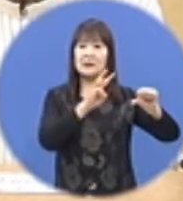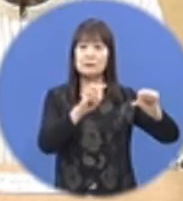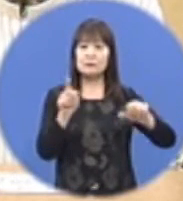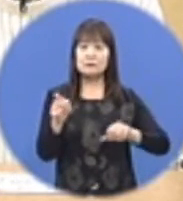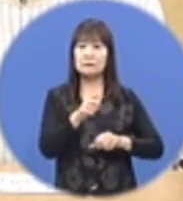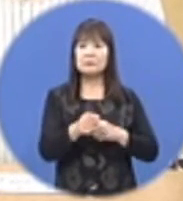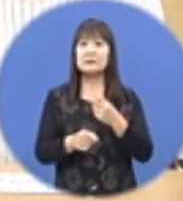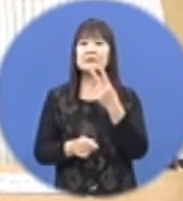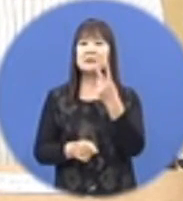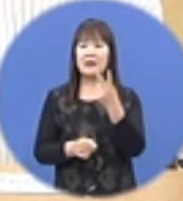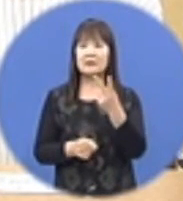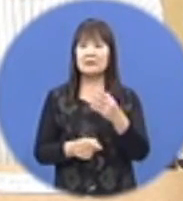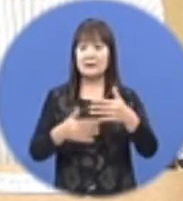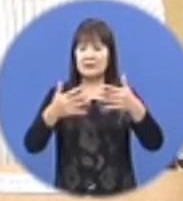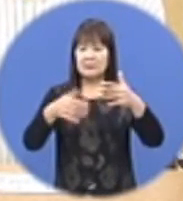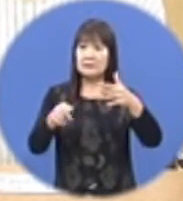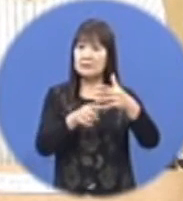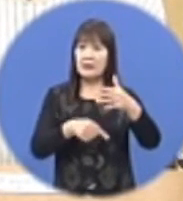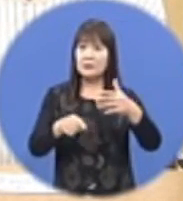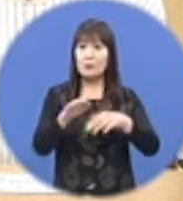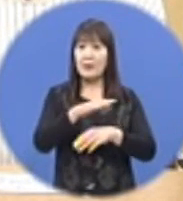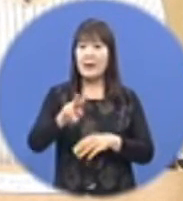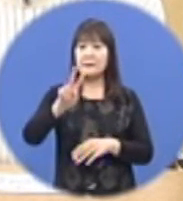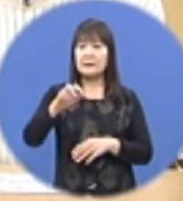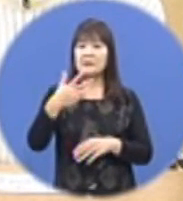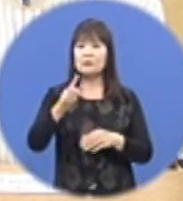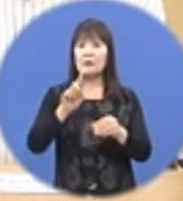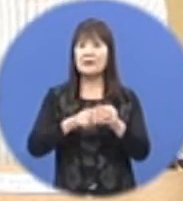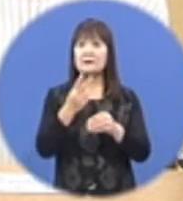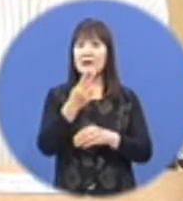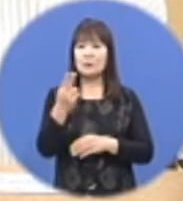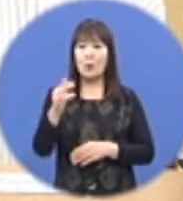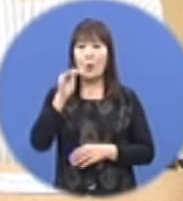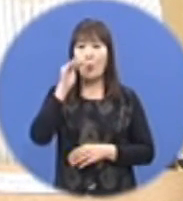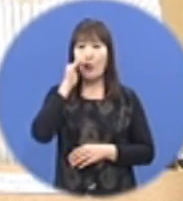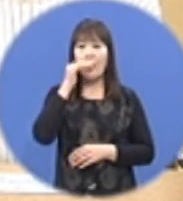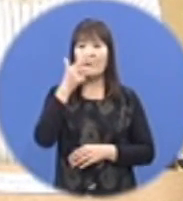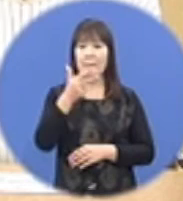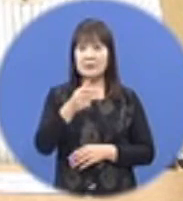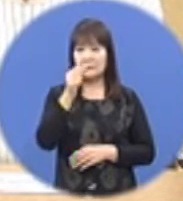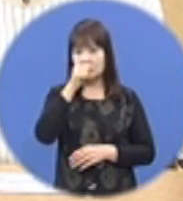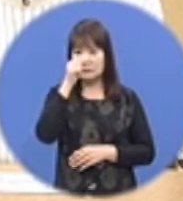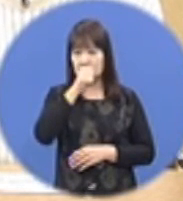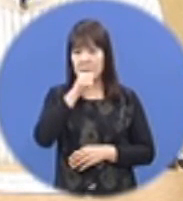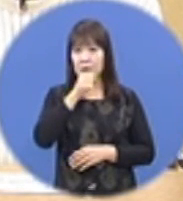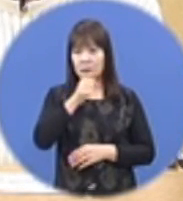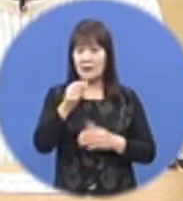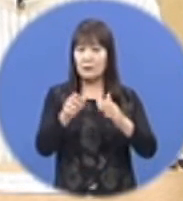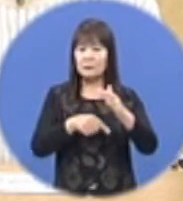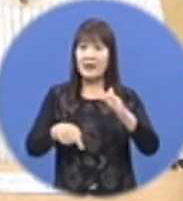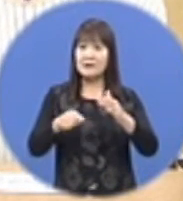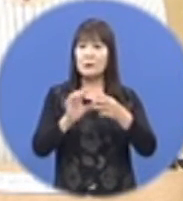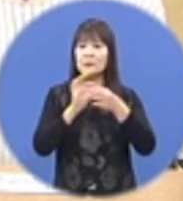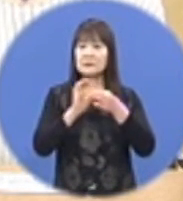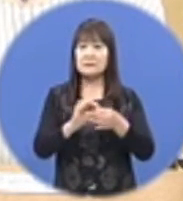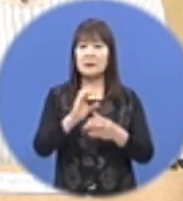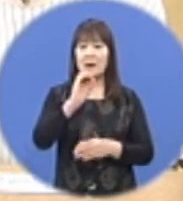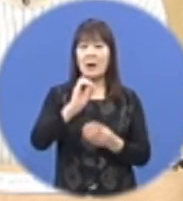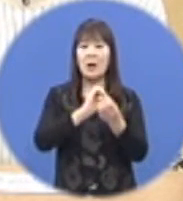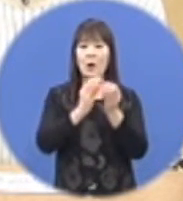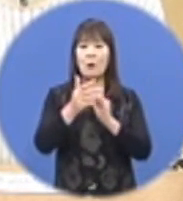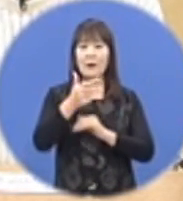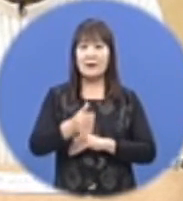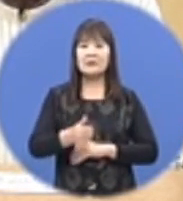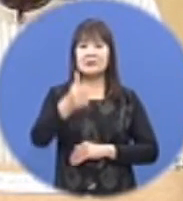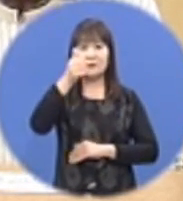2回になります。番組内容は平成28年度和歌山市当初予算の概要について、尾花市長が分か